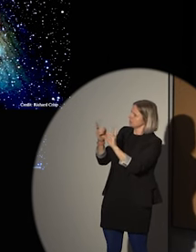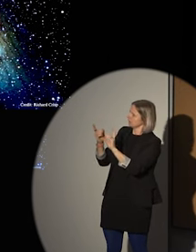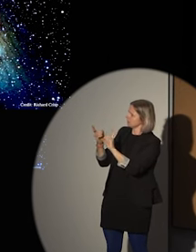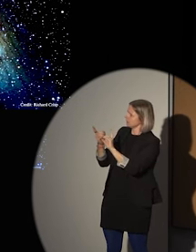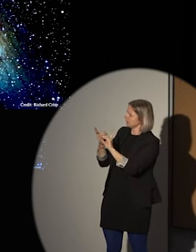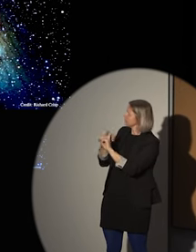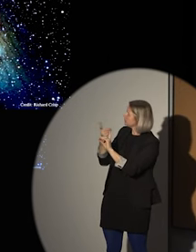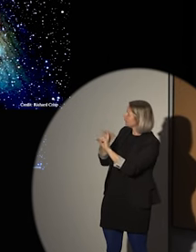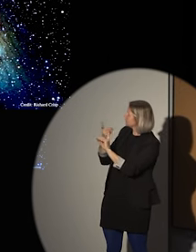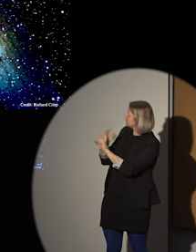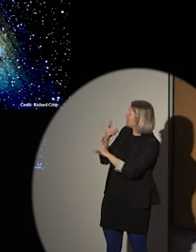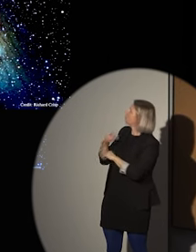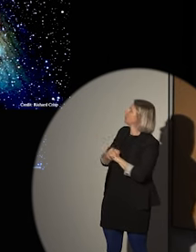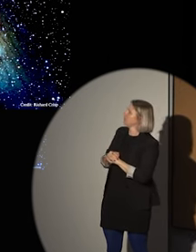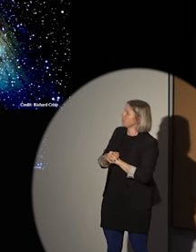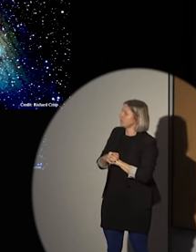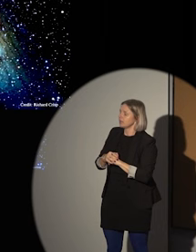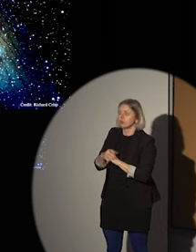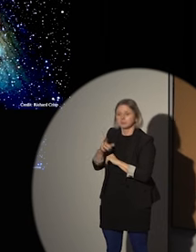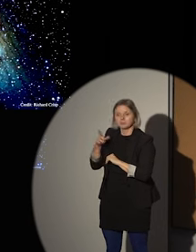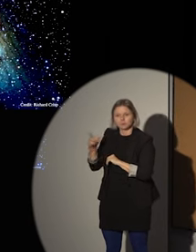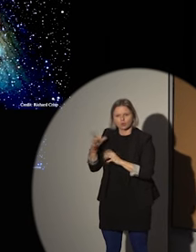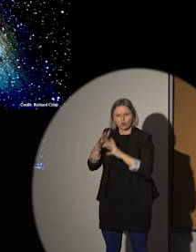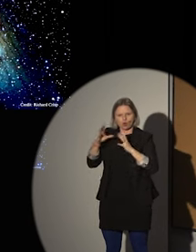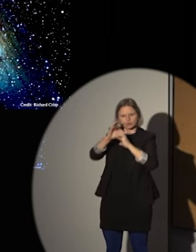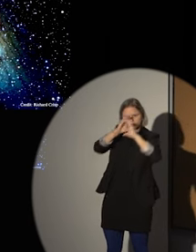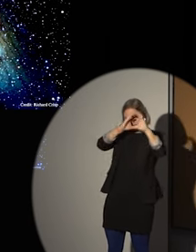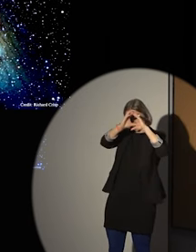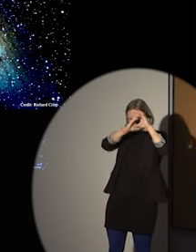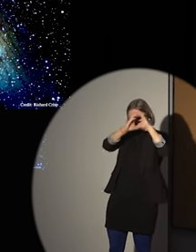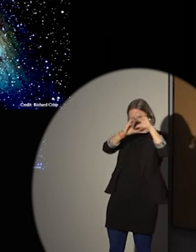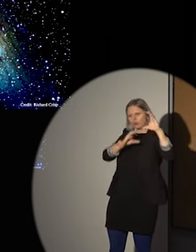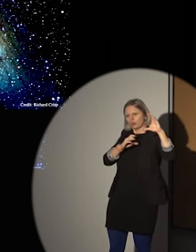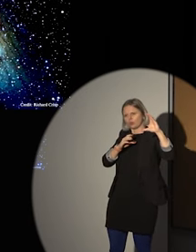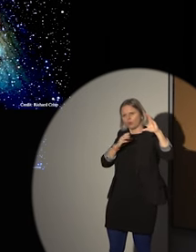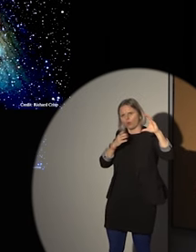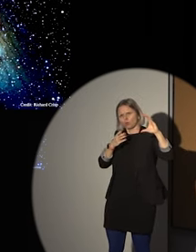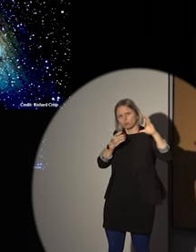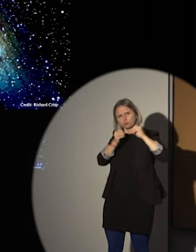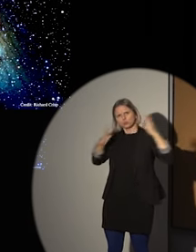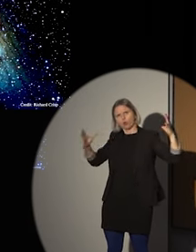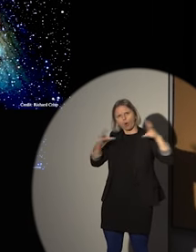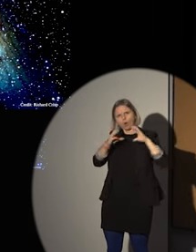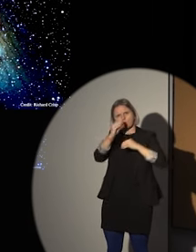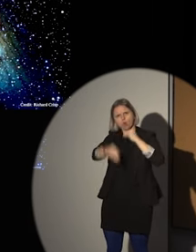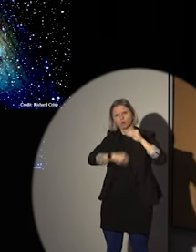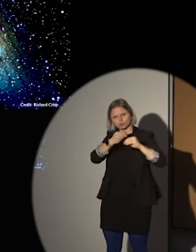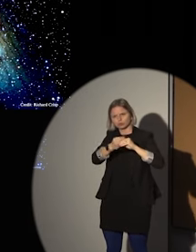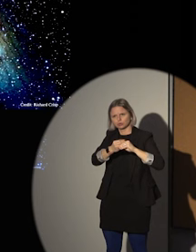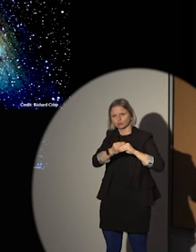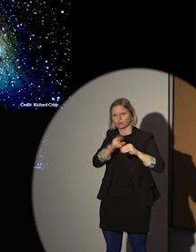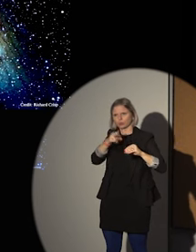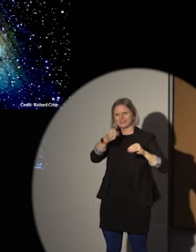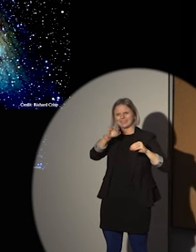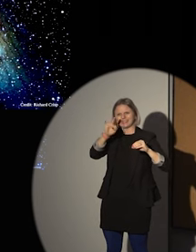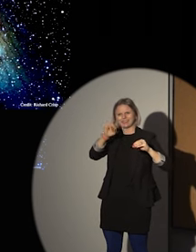Le télescope spatial, d'une part, et aussi le grand télescope du Keck, qui est toujours aujourd'hui le plus grand télescope du monde, avec 11,2 mètres de